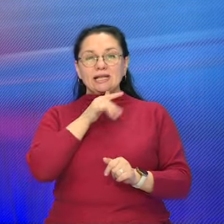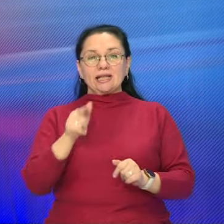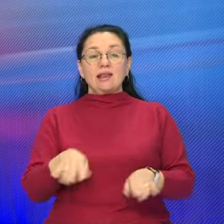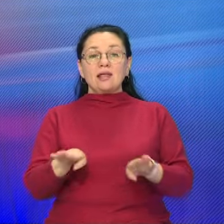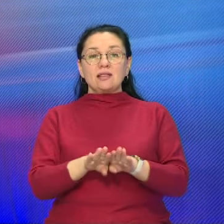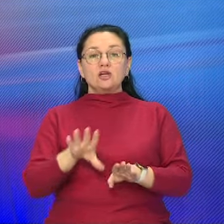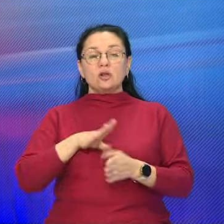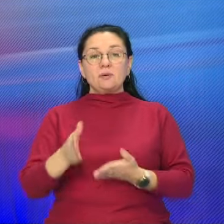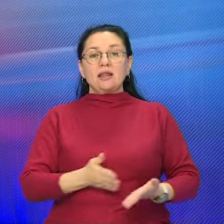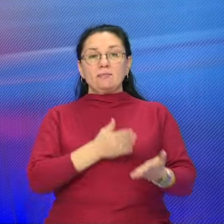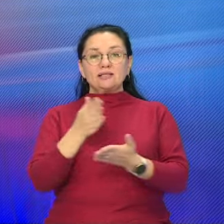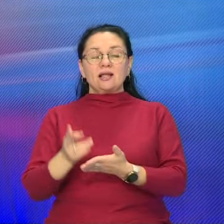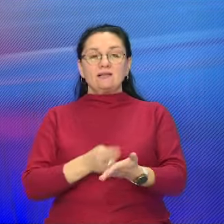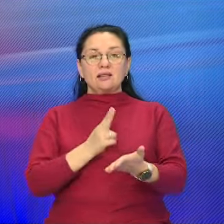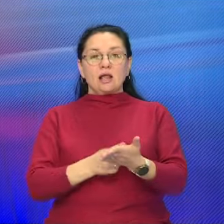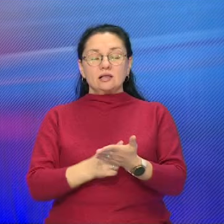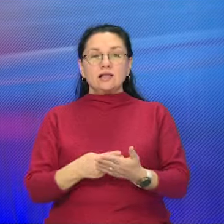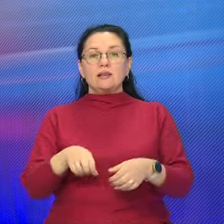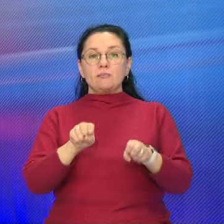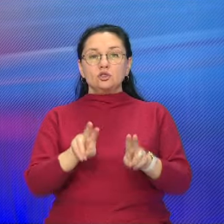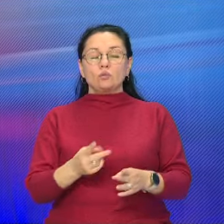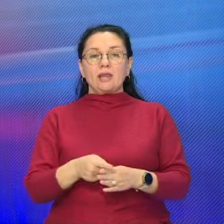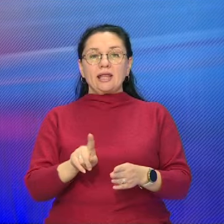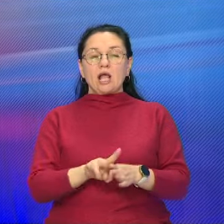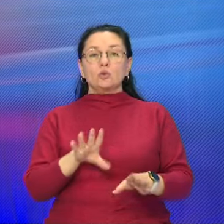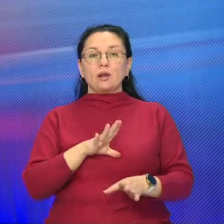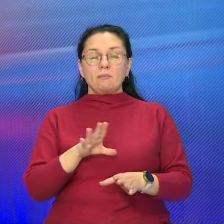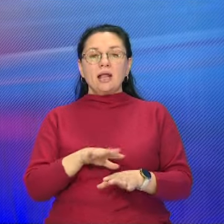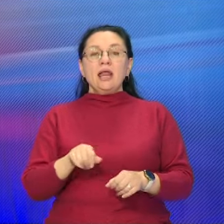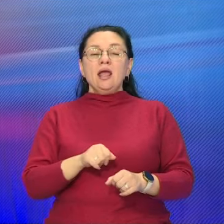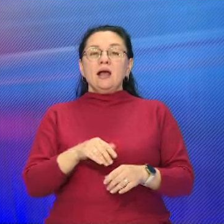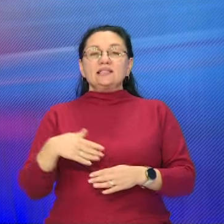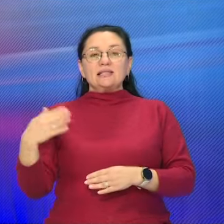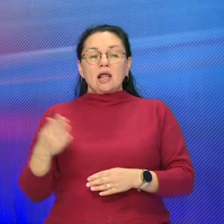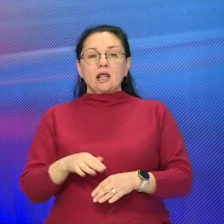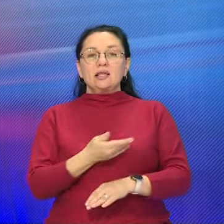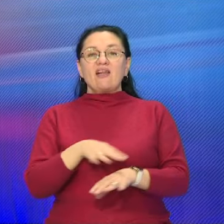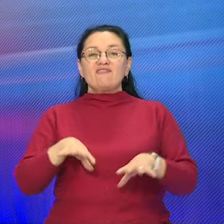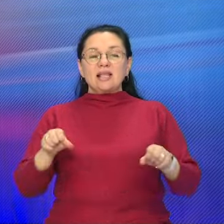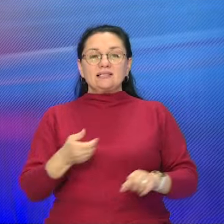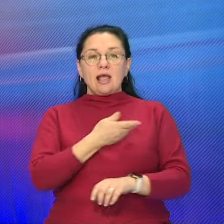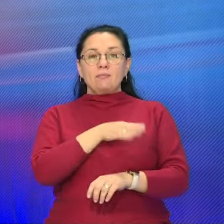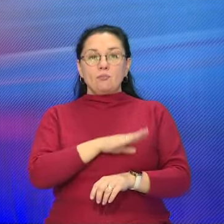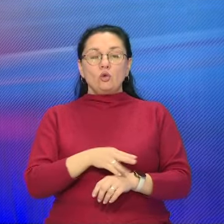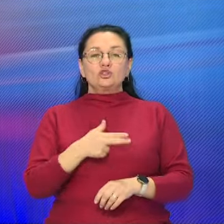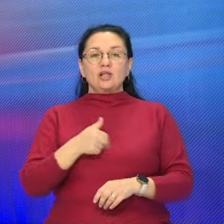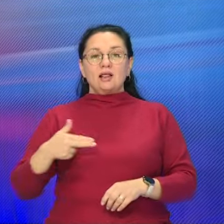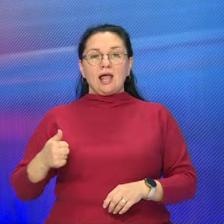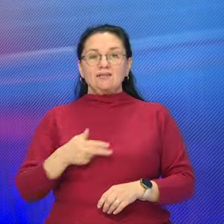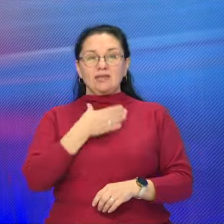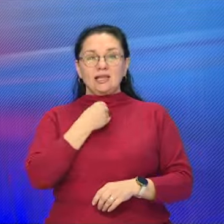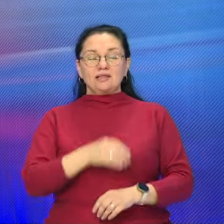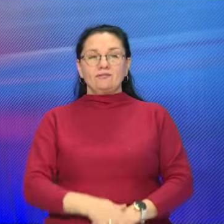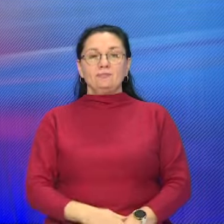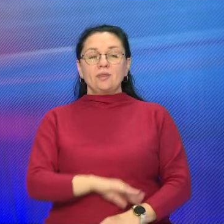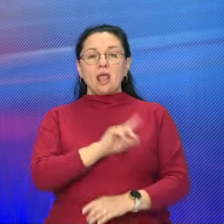былі прадстаўлены доказы злачынстваў, учыненых уладамі Польшчы, Латвіі і Літвы ў дачыненні да бежанцаў.